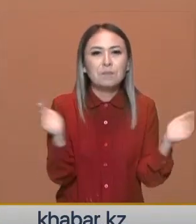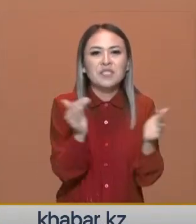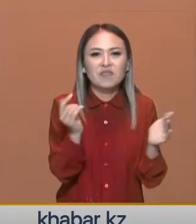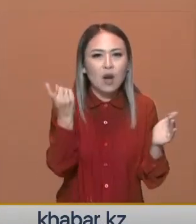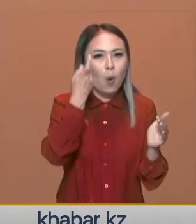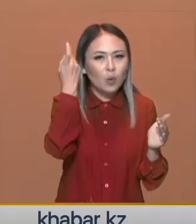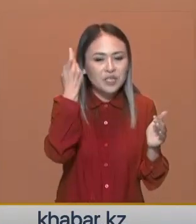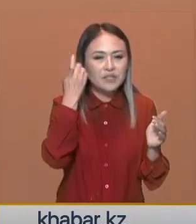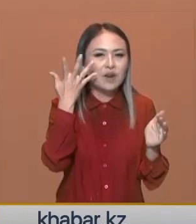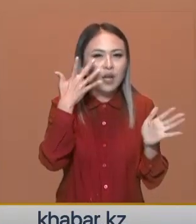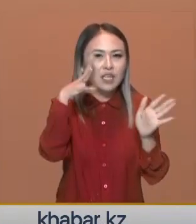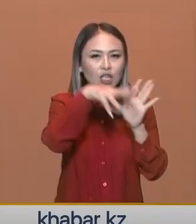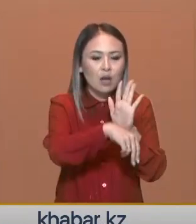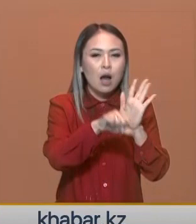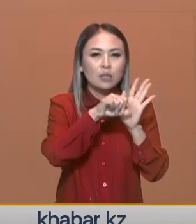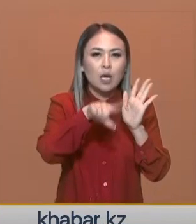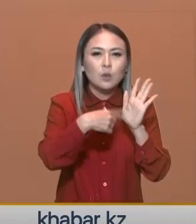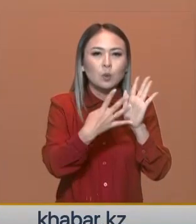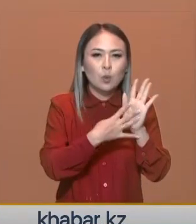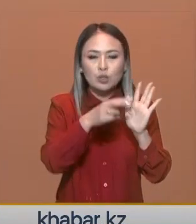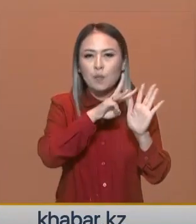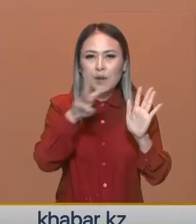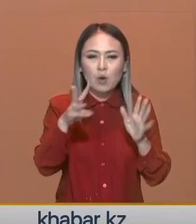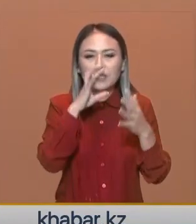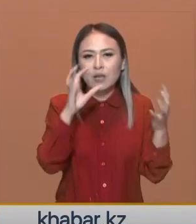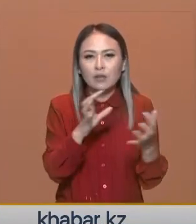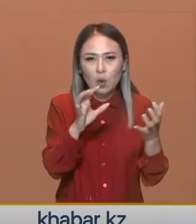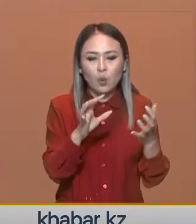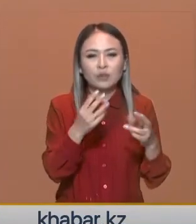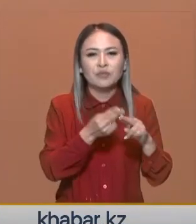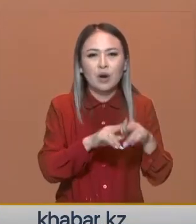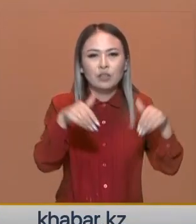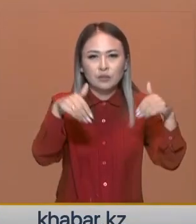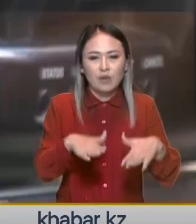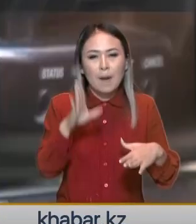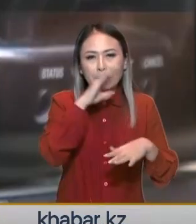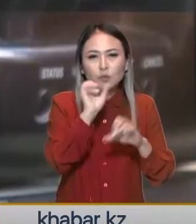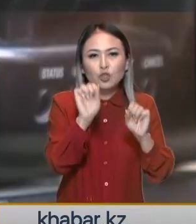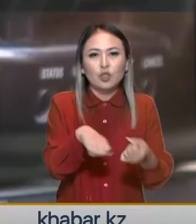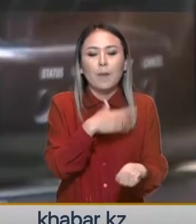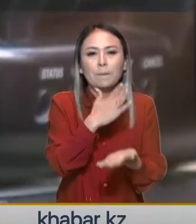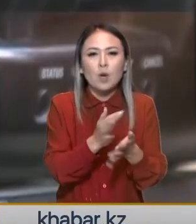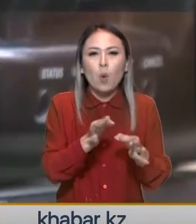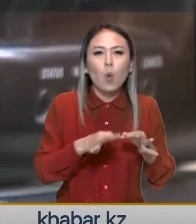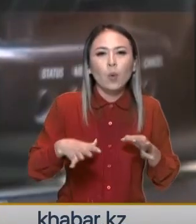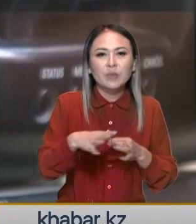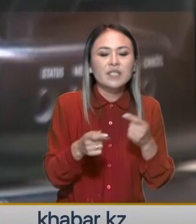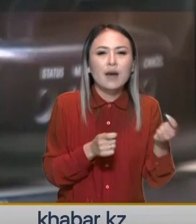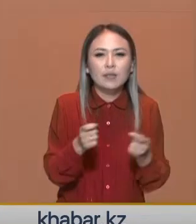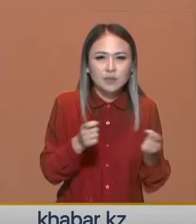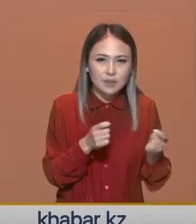қосқан кездегі жалпы осы 6-9 миллион тоннаны сақтауға, соны қабылдауға мүмкіндігі бар. Облыс әкімдіктерінде